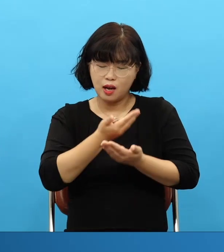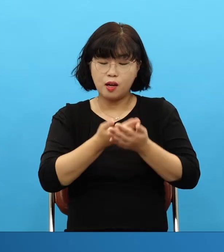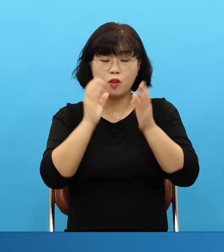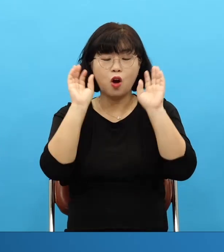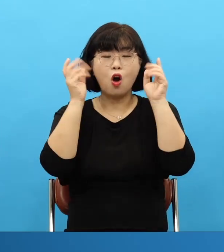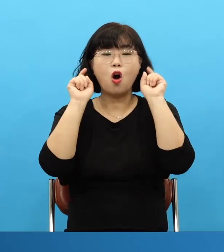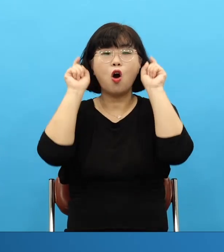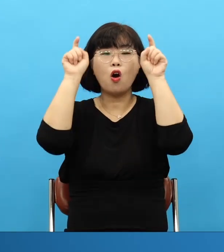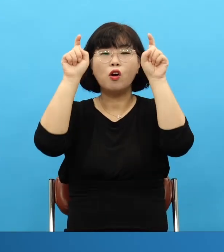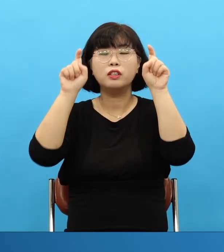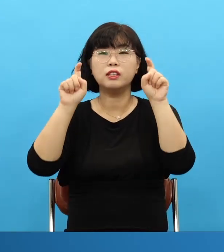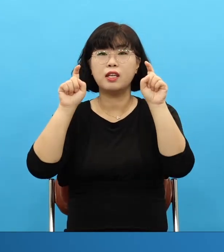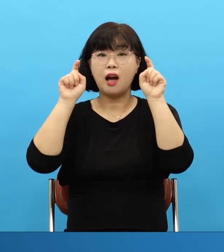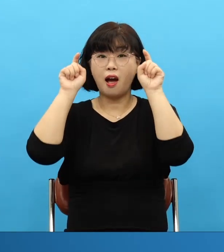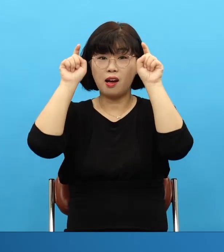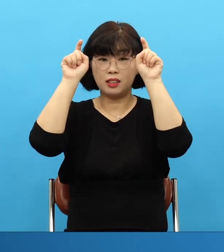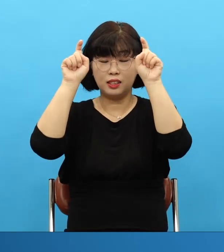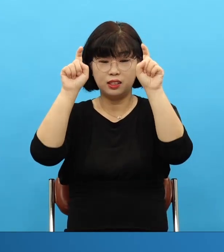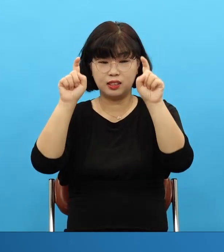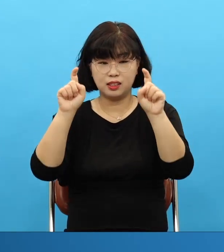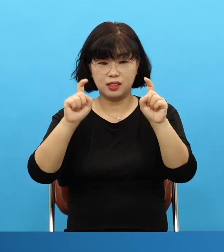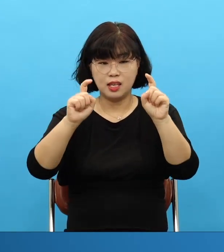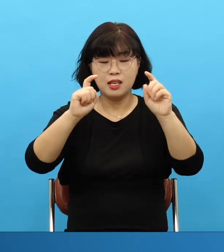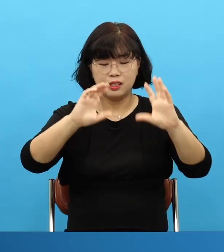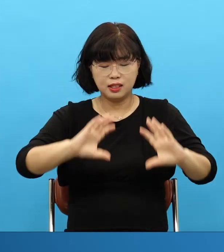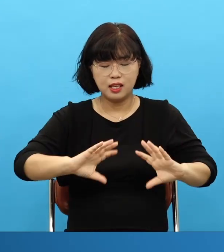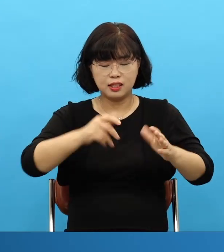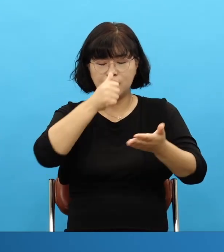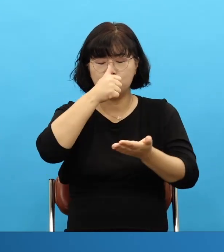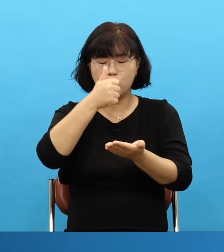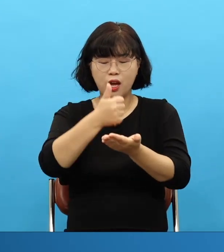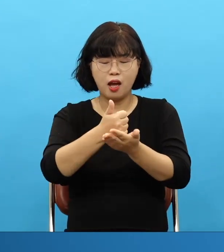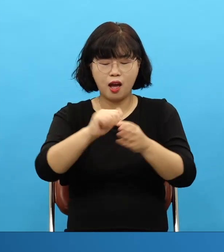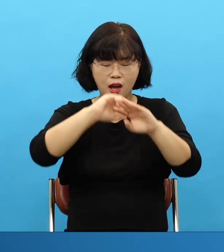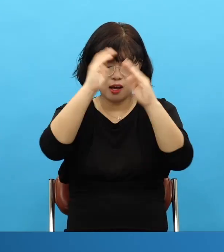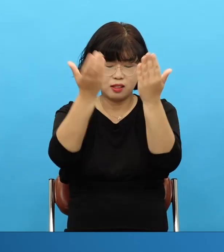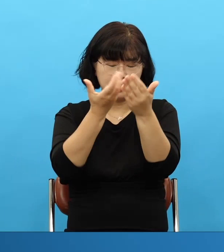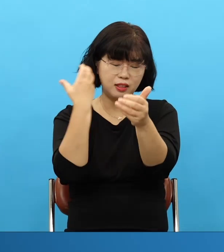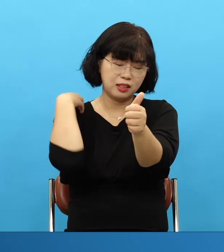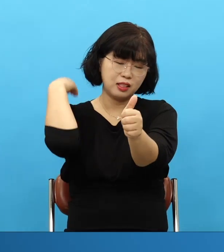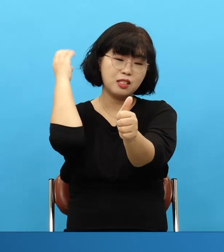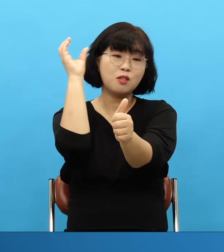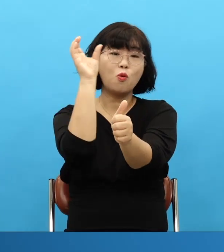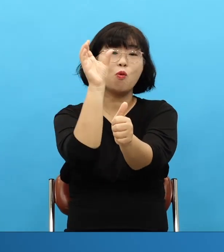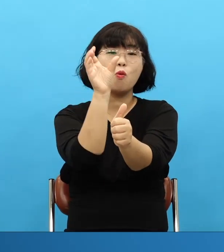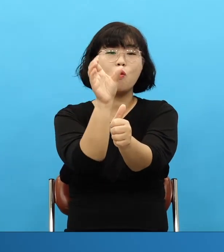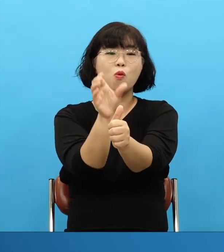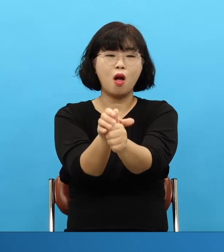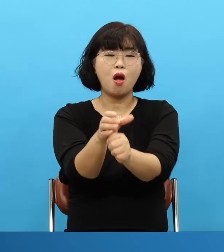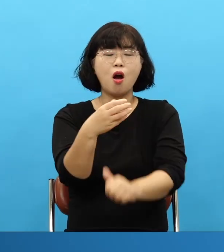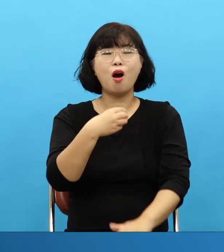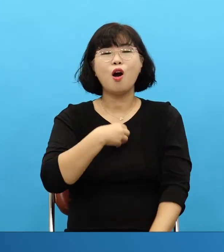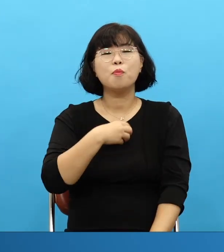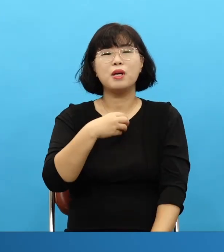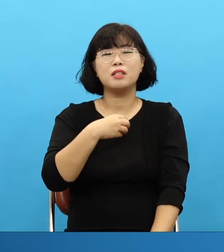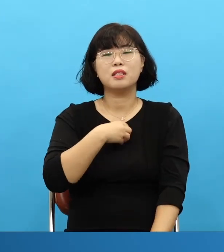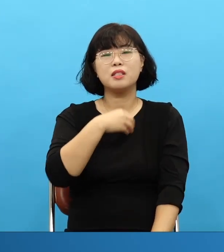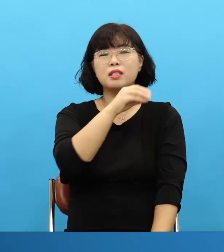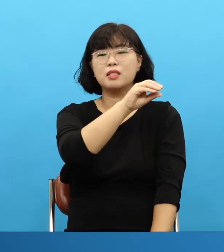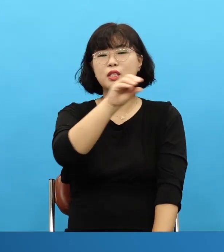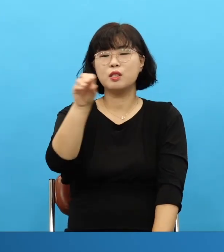귀한 어린 양이 세상 죄를 지고 험한